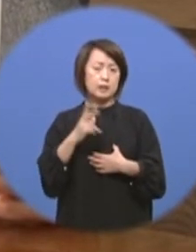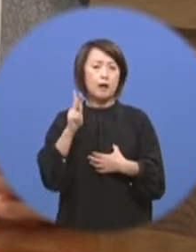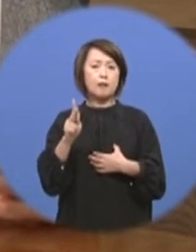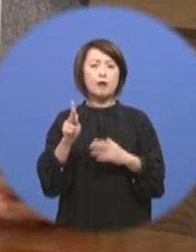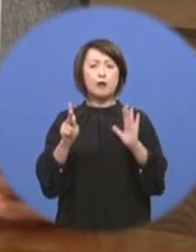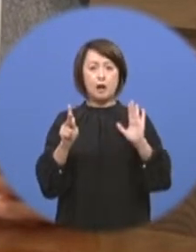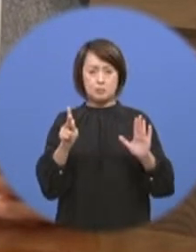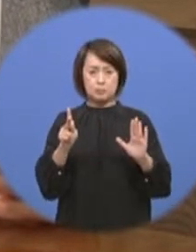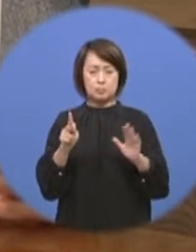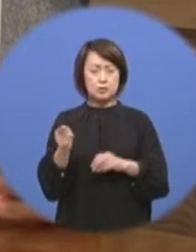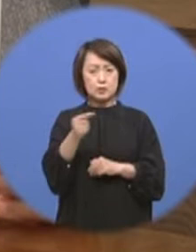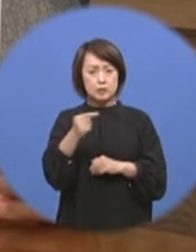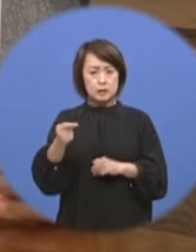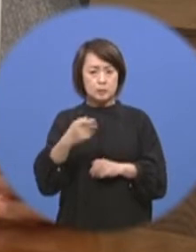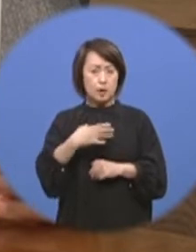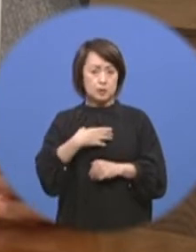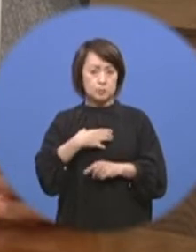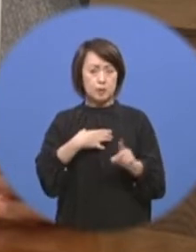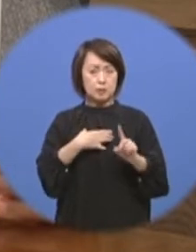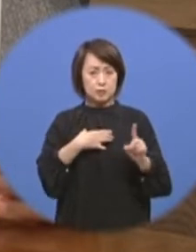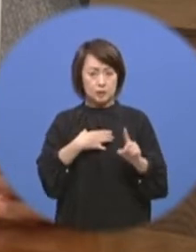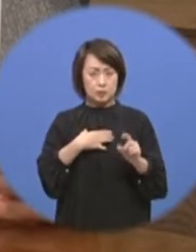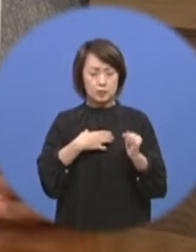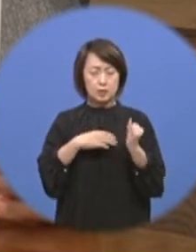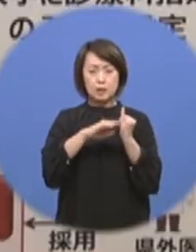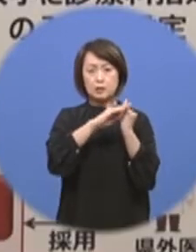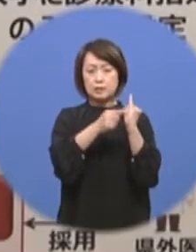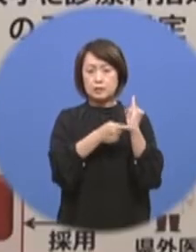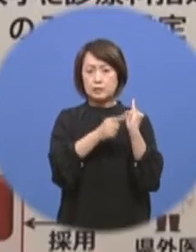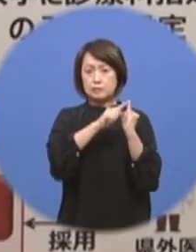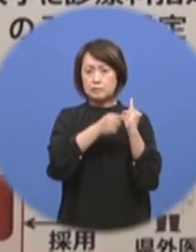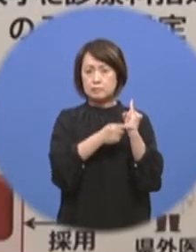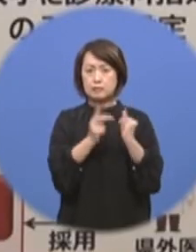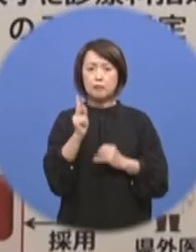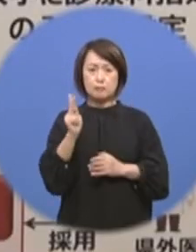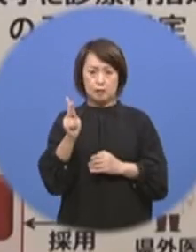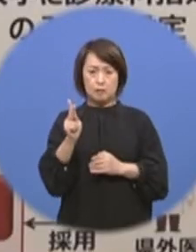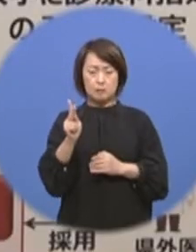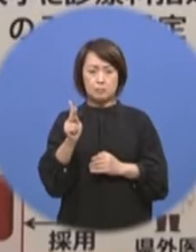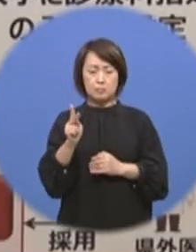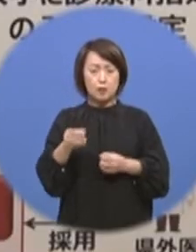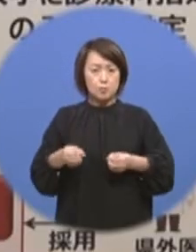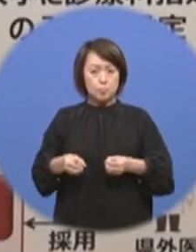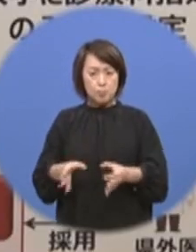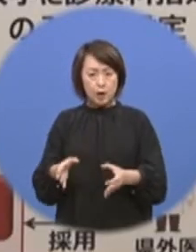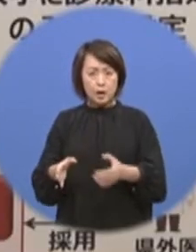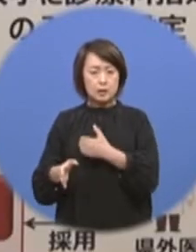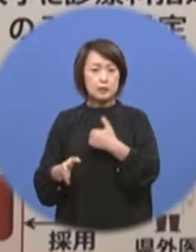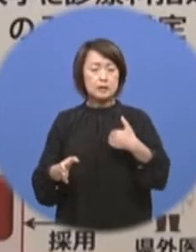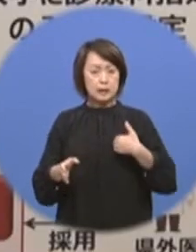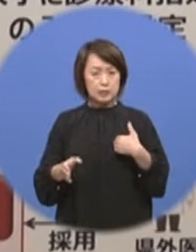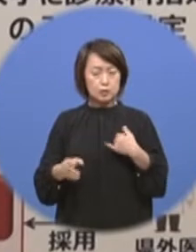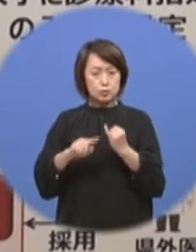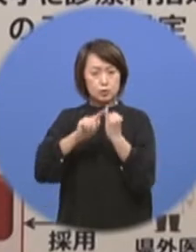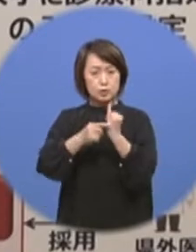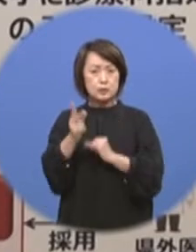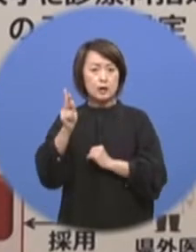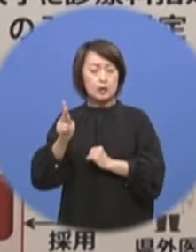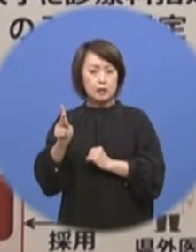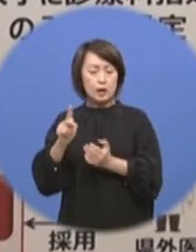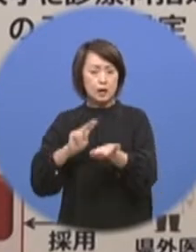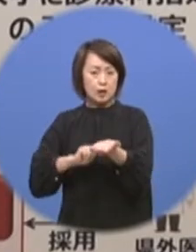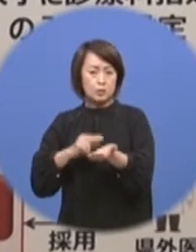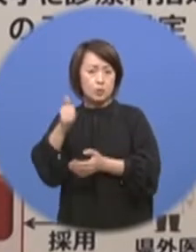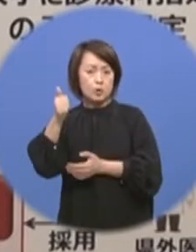ます一番深刻なのは参加なんですね文面ができる参加の方々が絶え